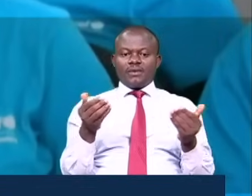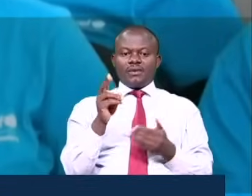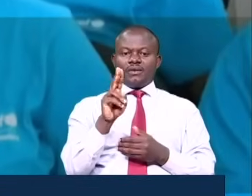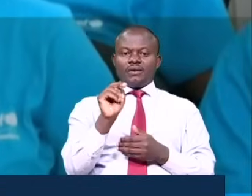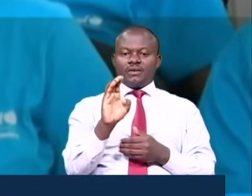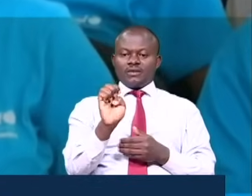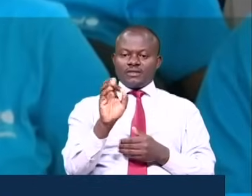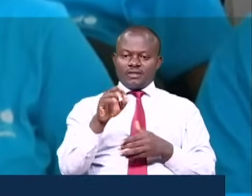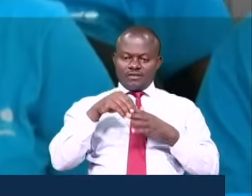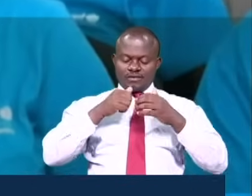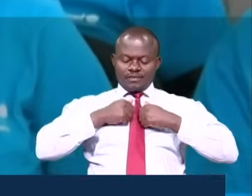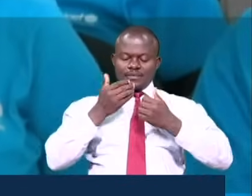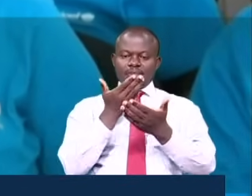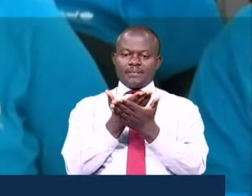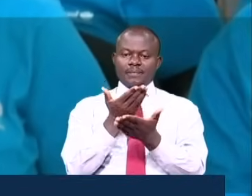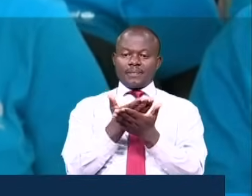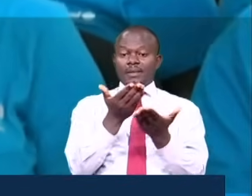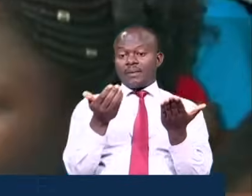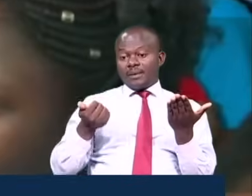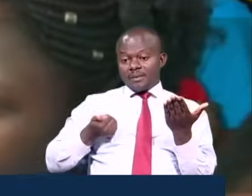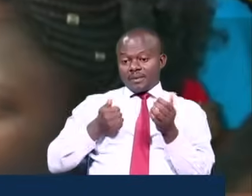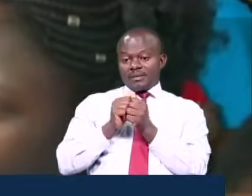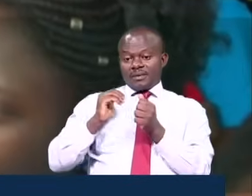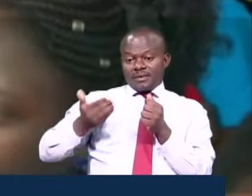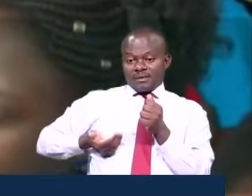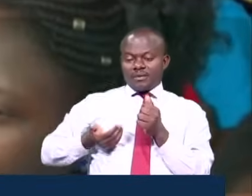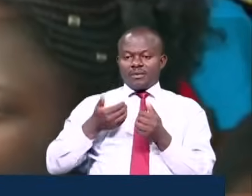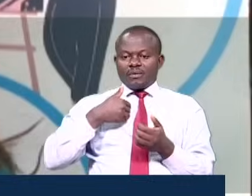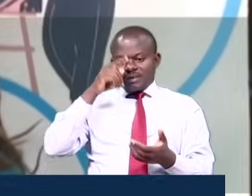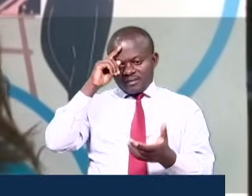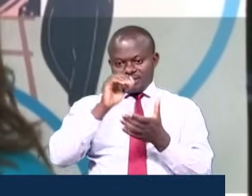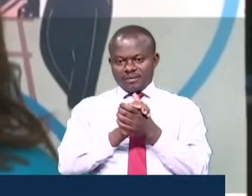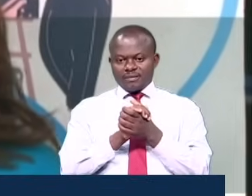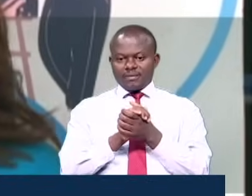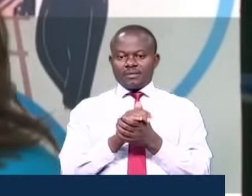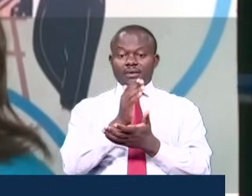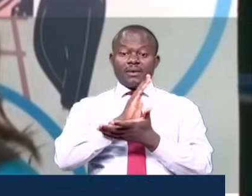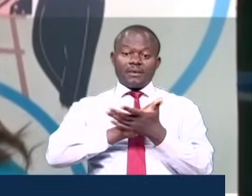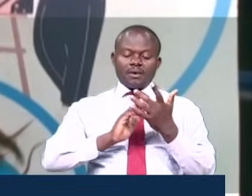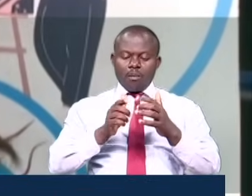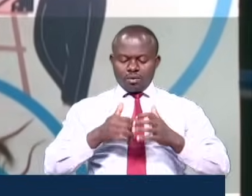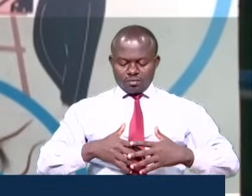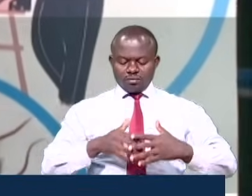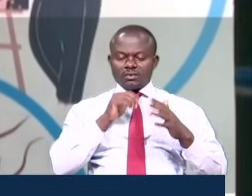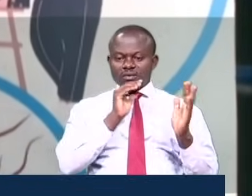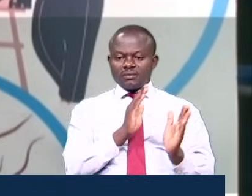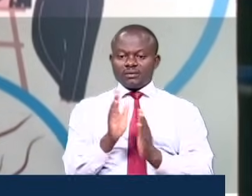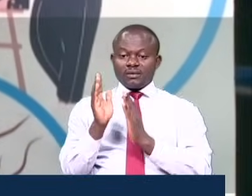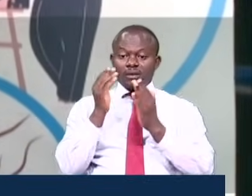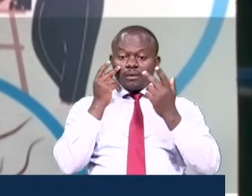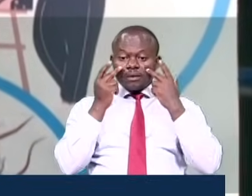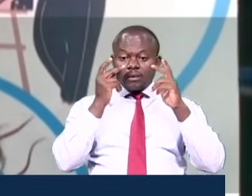mu Rwanda, yasabye aba bakobwa n'abagore kwigirira icyizere. Bamwe bagiye batwara inda zitateganyijwe, ukabona